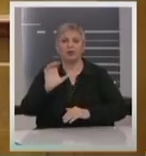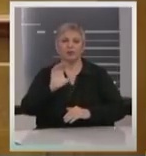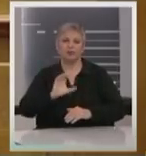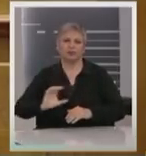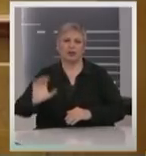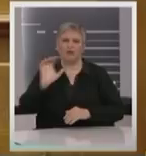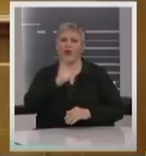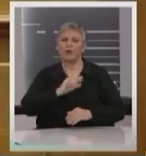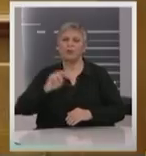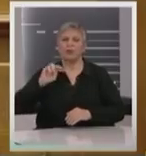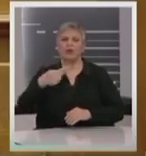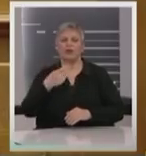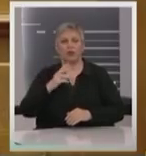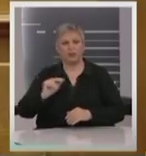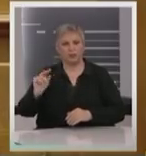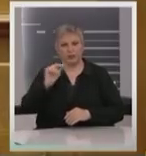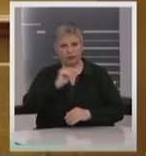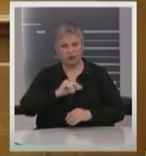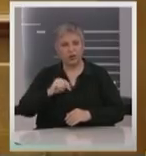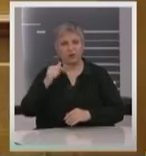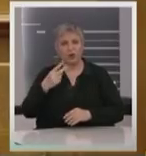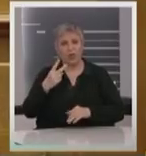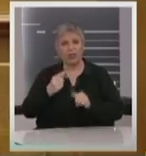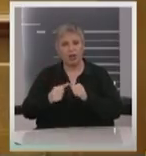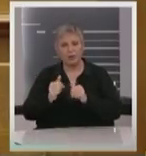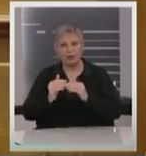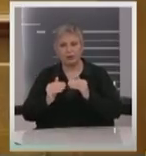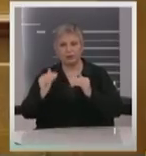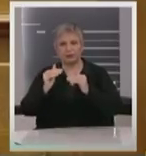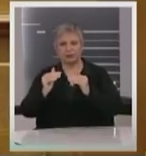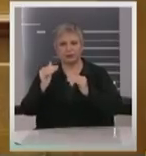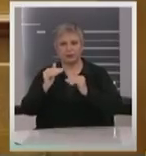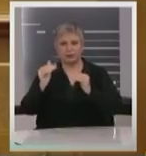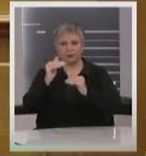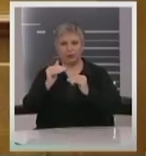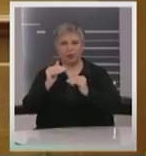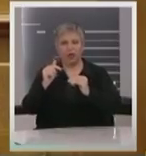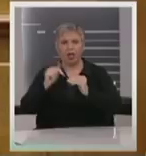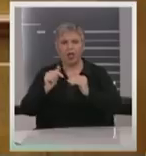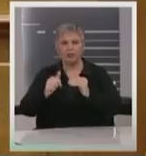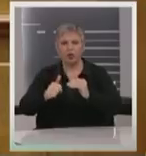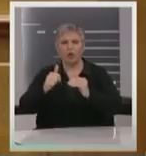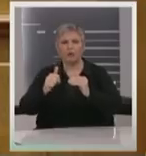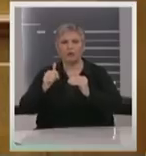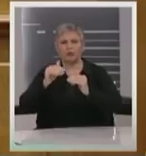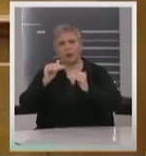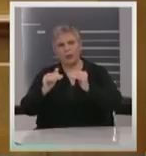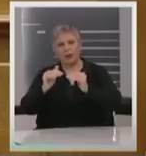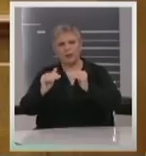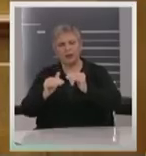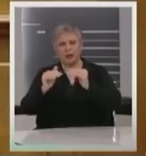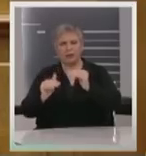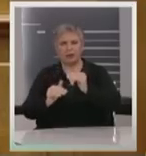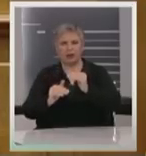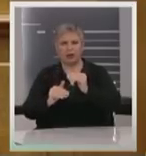στόχοι αναθεωρούνσαν προς τα πάνω. Είμαστε η μόνη χώρα της Ευρωζώνης που κάνει βήματα προς τα πίσω, όταν όλοι οι άλλοι πηγαίνουν